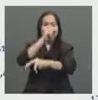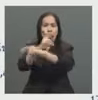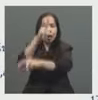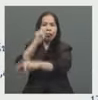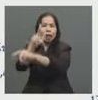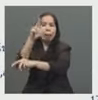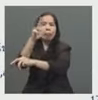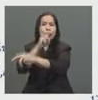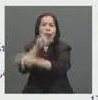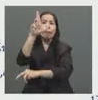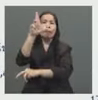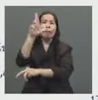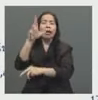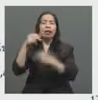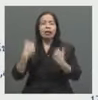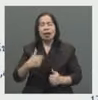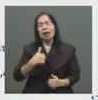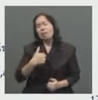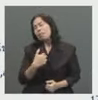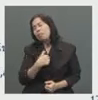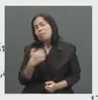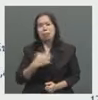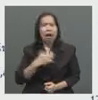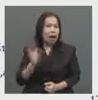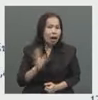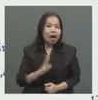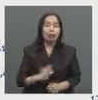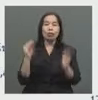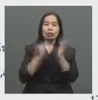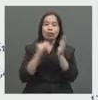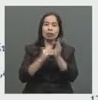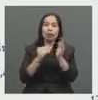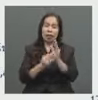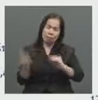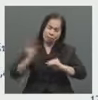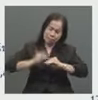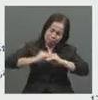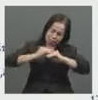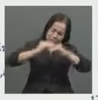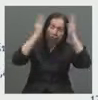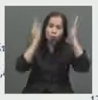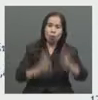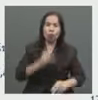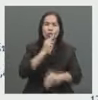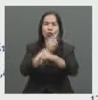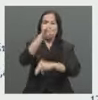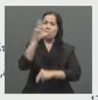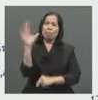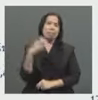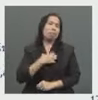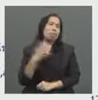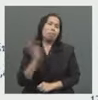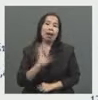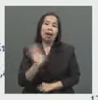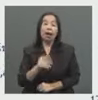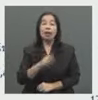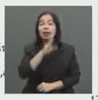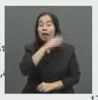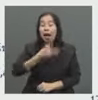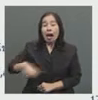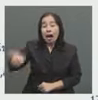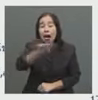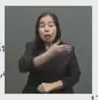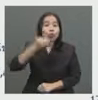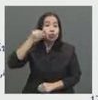ว่าเพราะฉะนั้นเราไม่อยากเห็นตัวเลขของคนกรุงเทพมหานครเพิ่มขึ้นคูณ3เข้าไปอีกนะครับท่านทุกคน